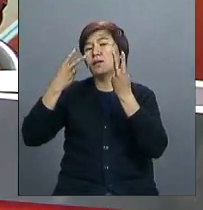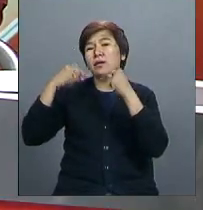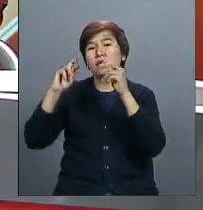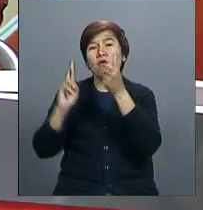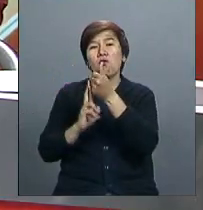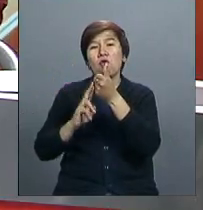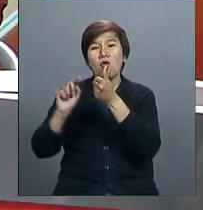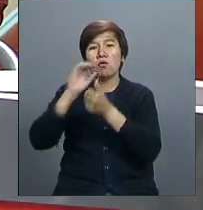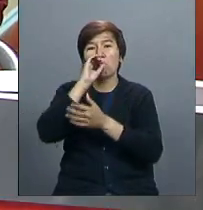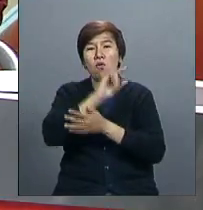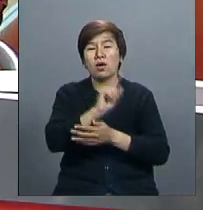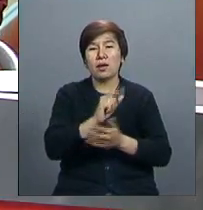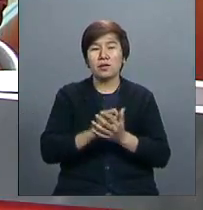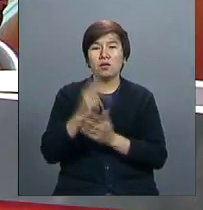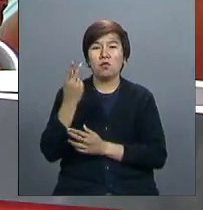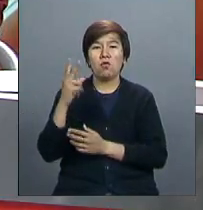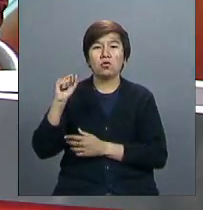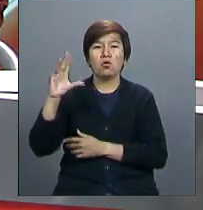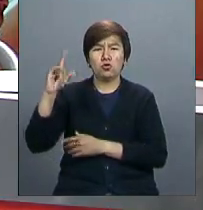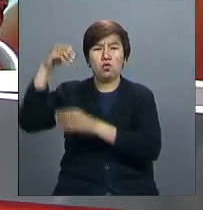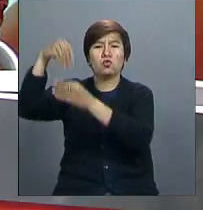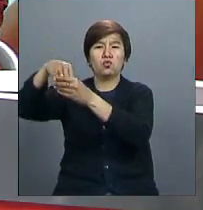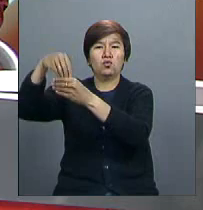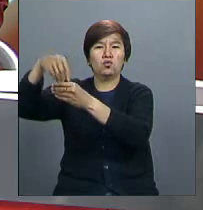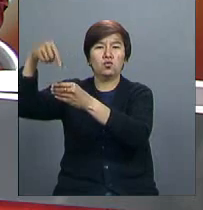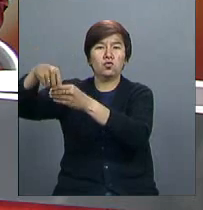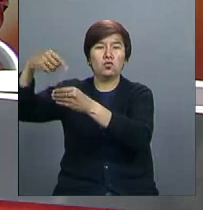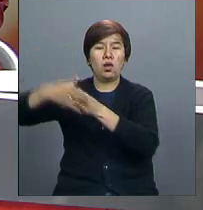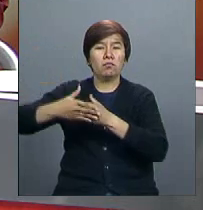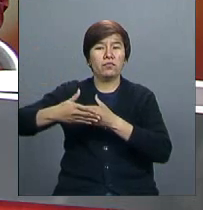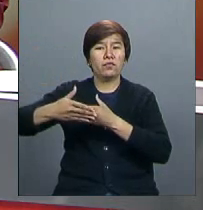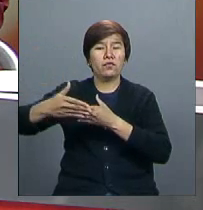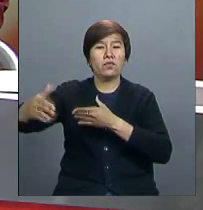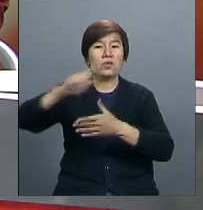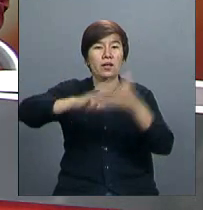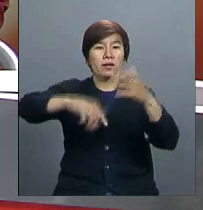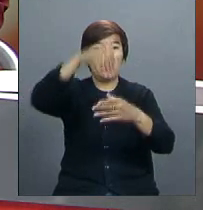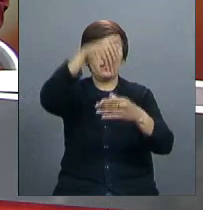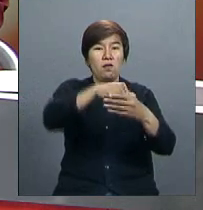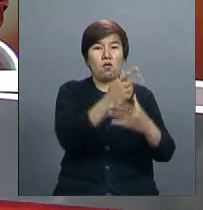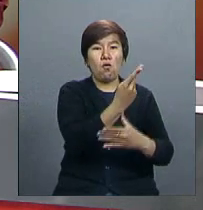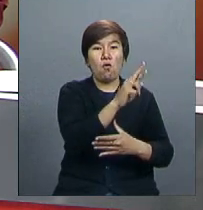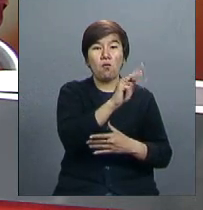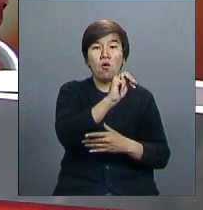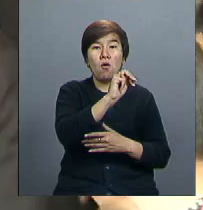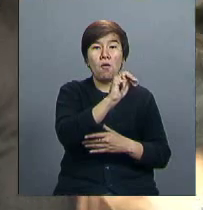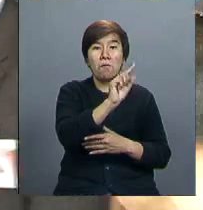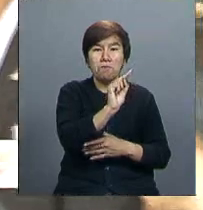ำหนดให้คสช.นั้นคงอยู่ในตำแหน่งจนกว่าจะมีการเลือกตั้งและมีคณะรัฐมนตรีใหม่เรียบร้อยแล้วค่ะ